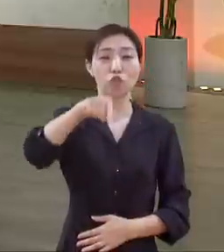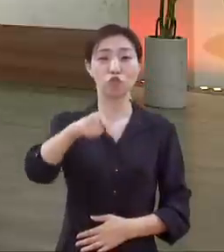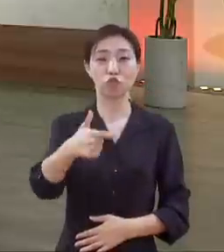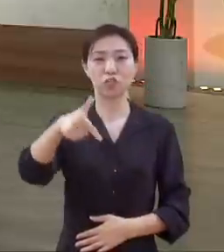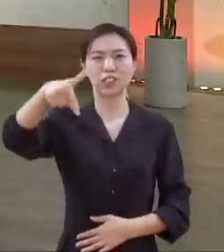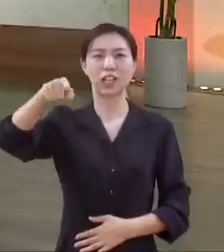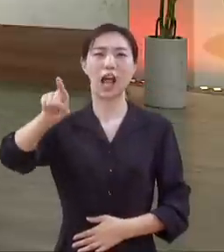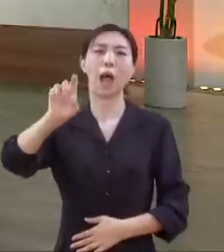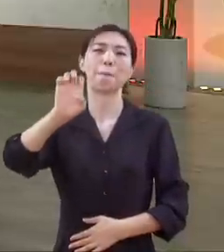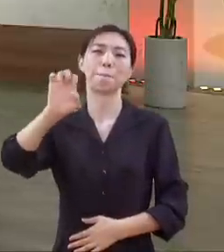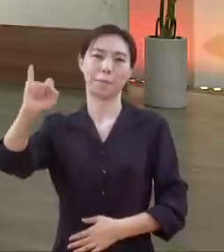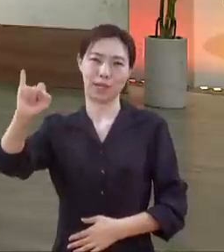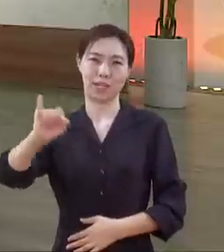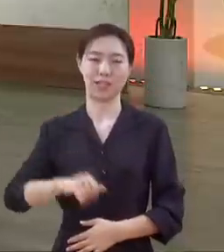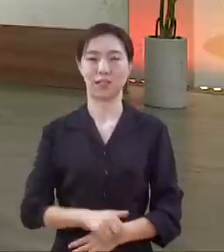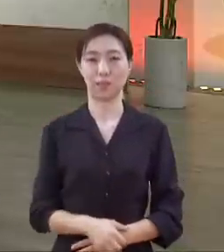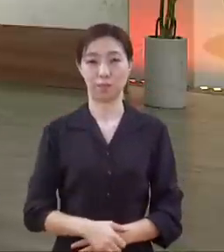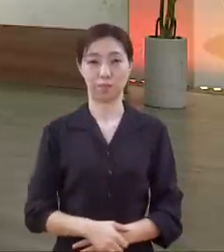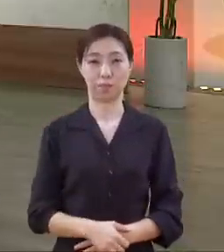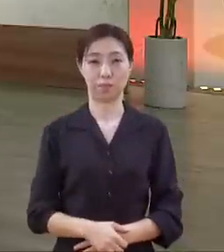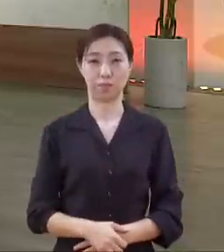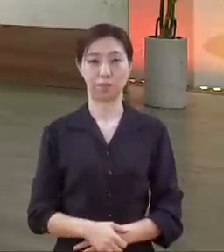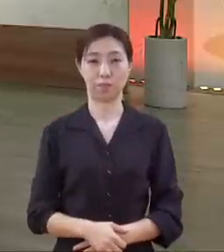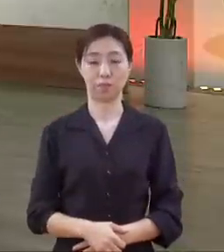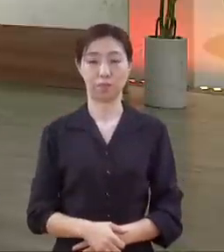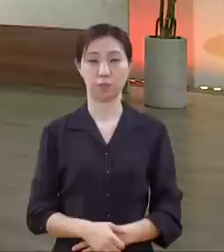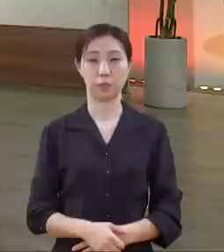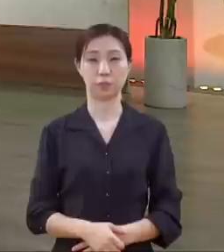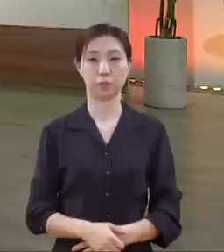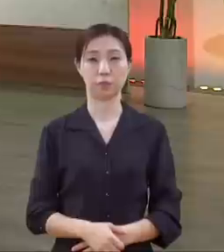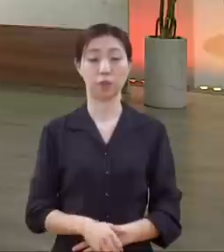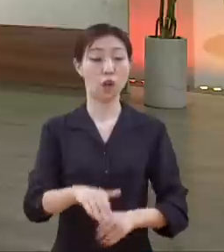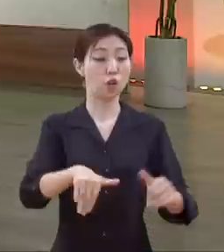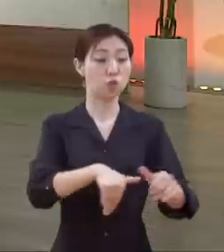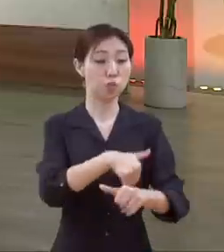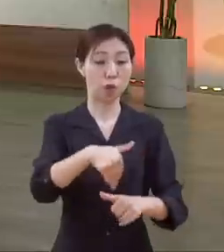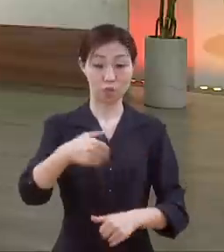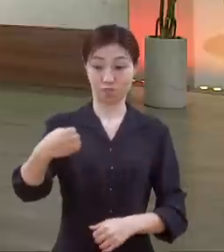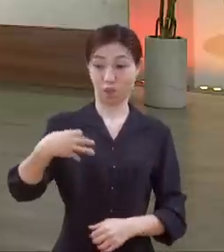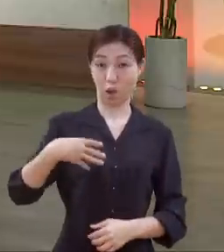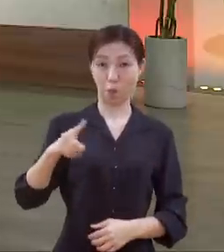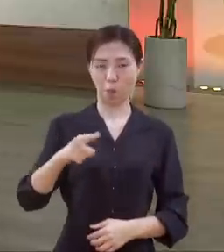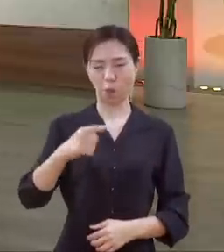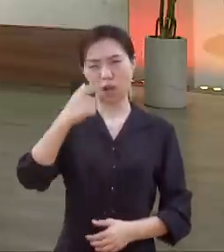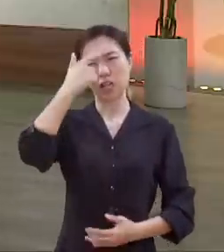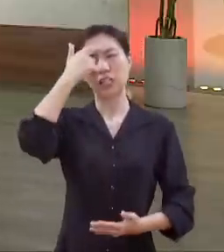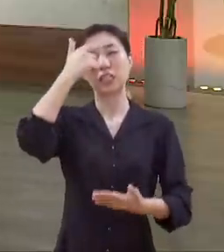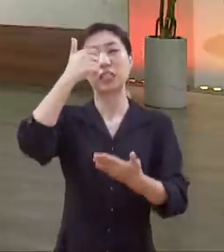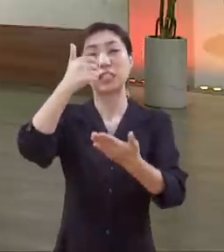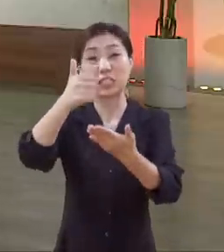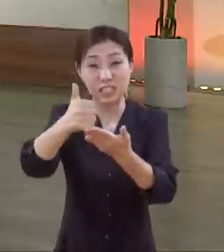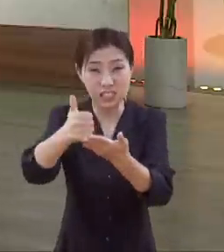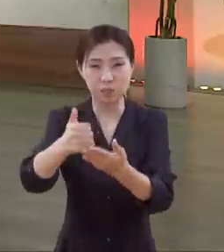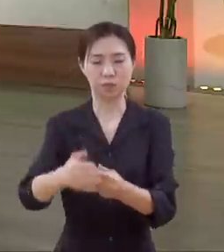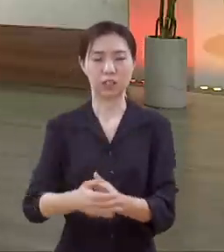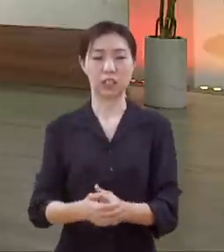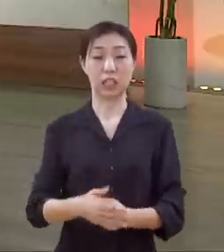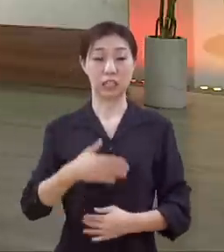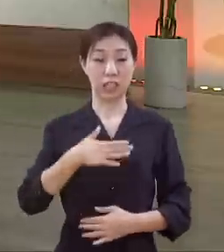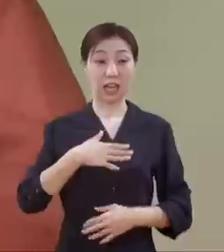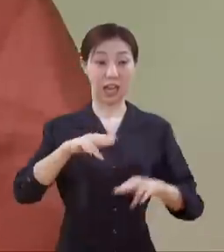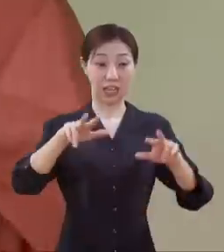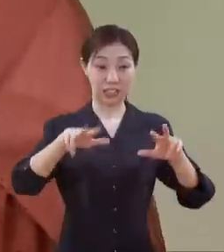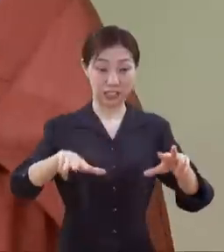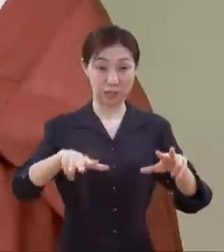늘 하시는 말씀이 스님 정말 소나무를 보면서 열심히 기도를 시작했는데